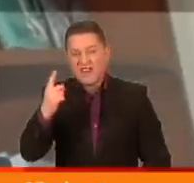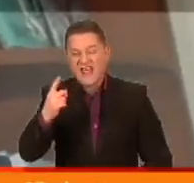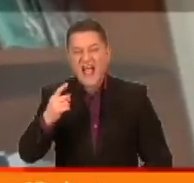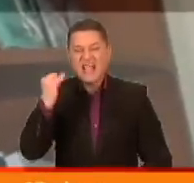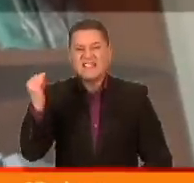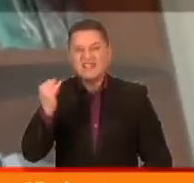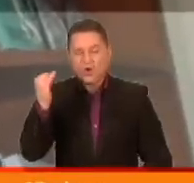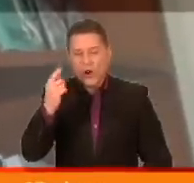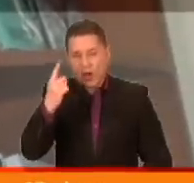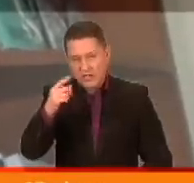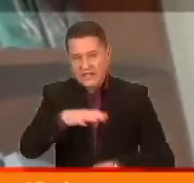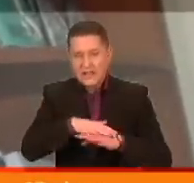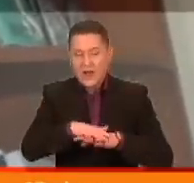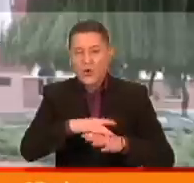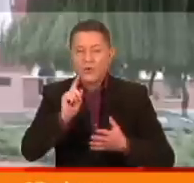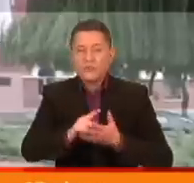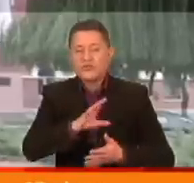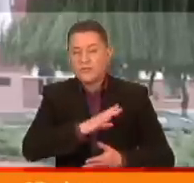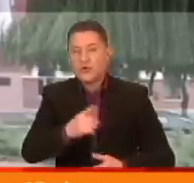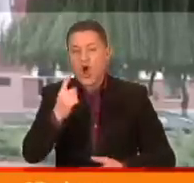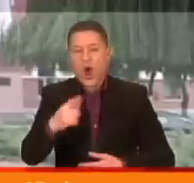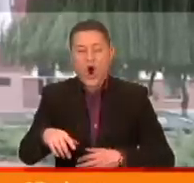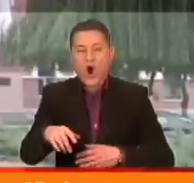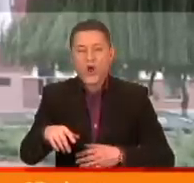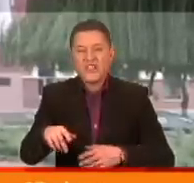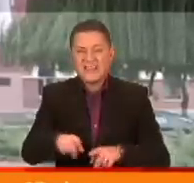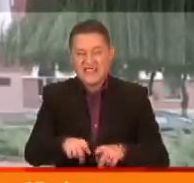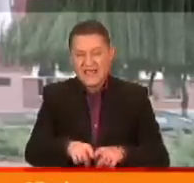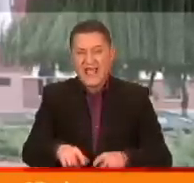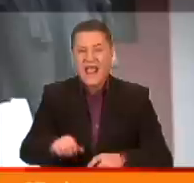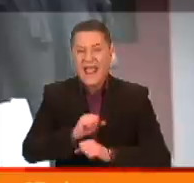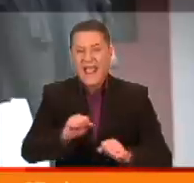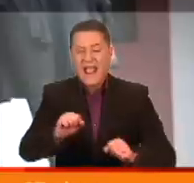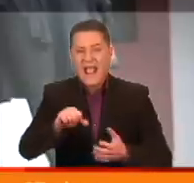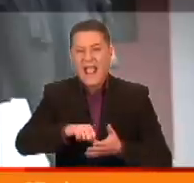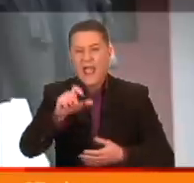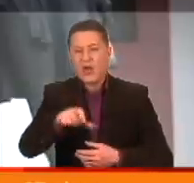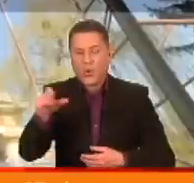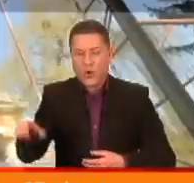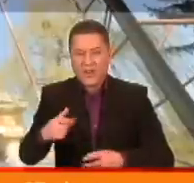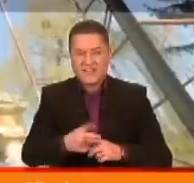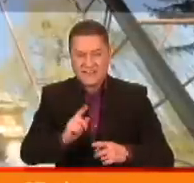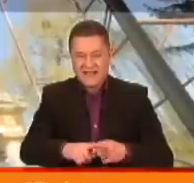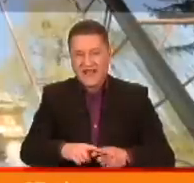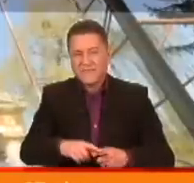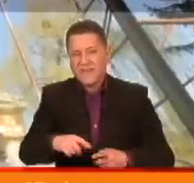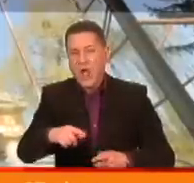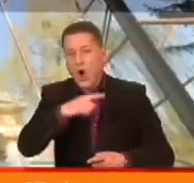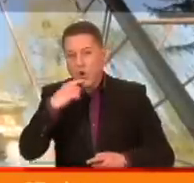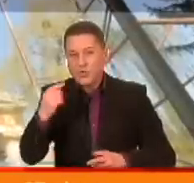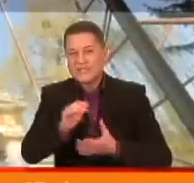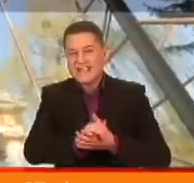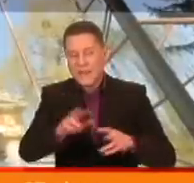то мусять бути одні герої. Суворов, власне, це один із маркерів того руського міру, да, який